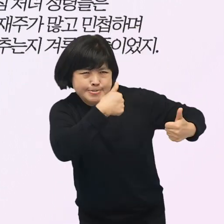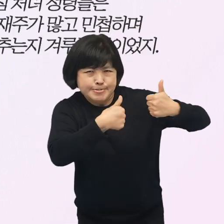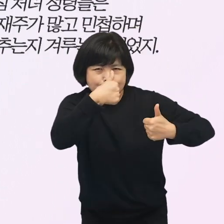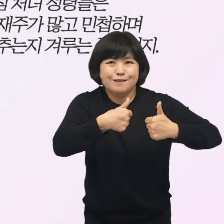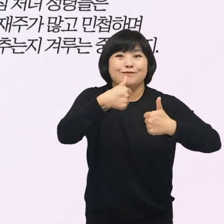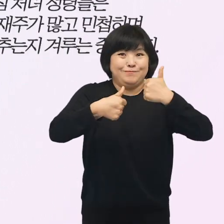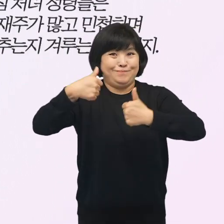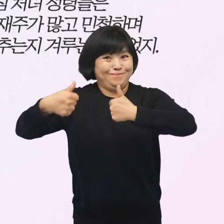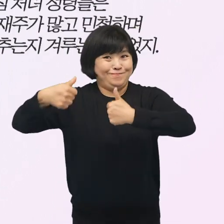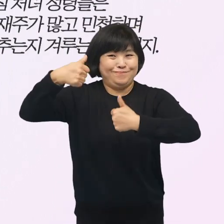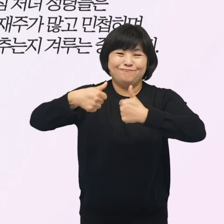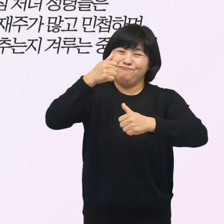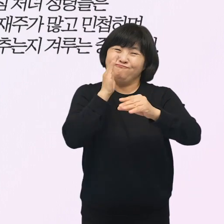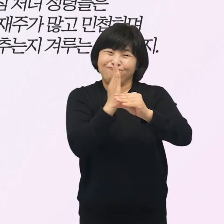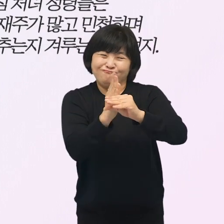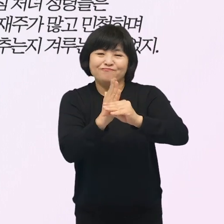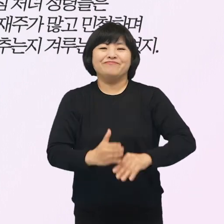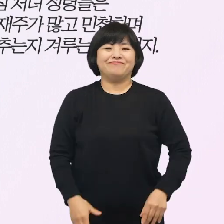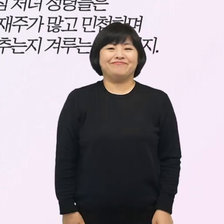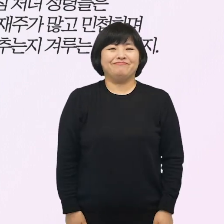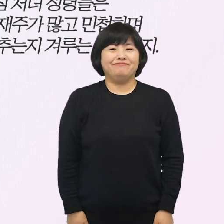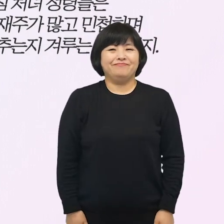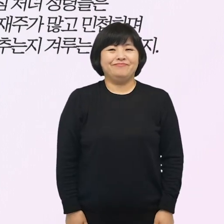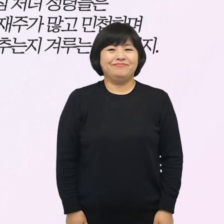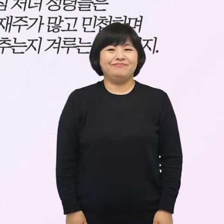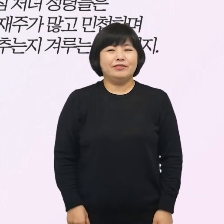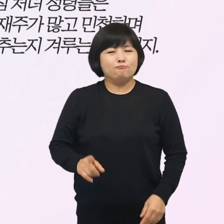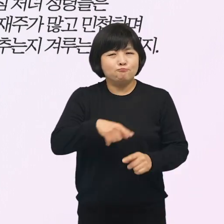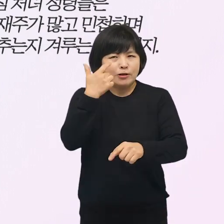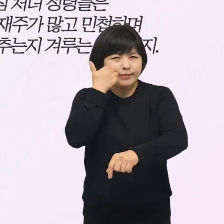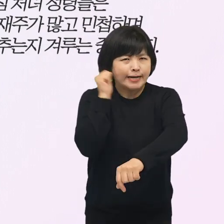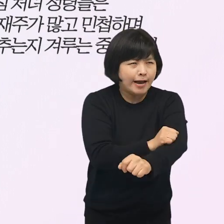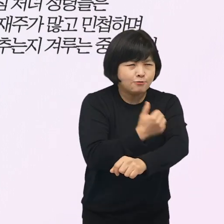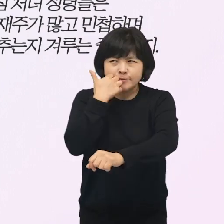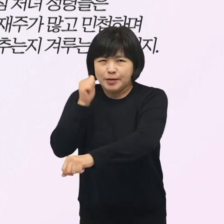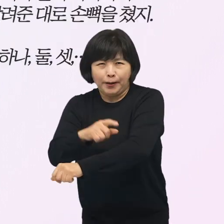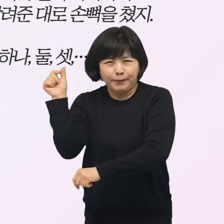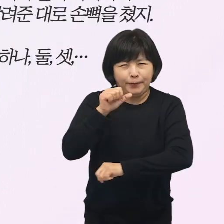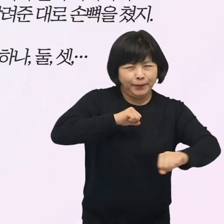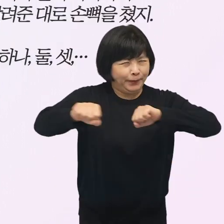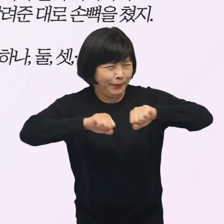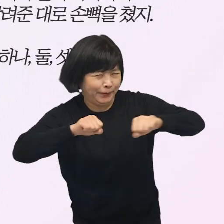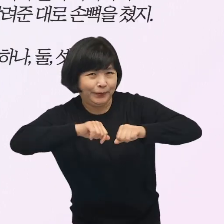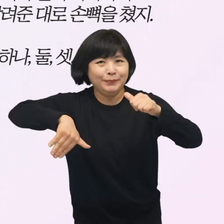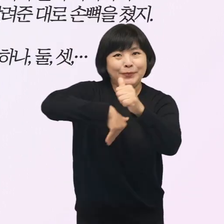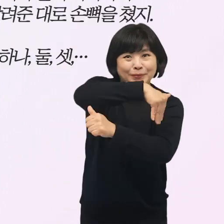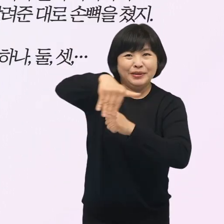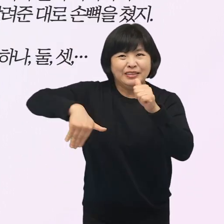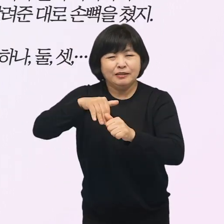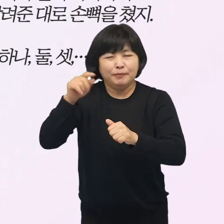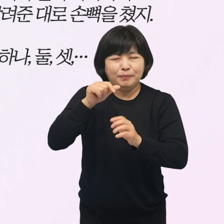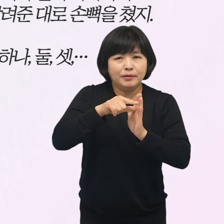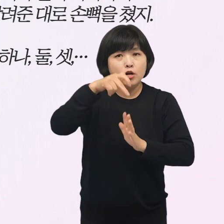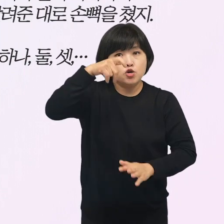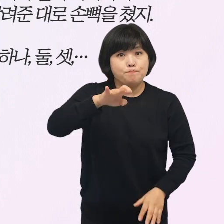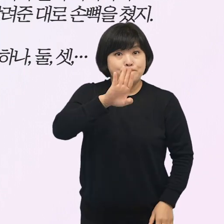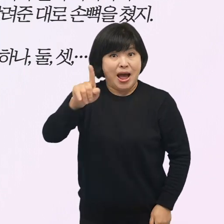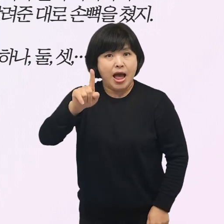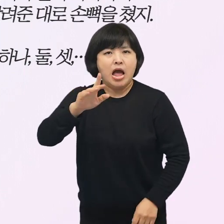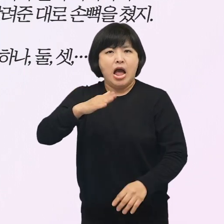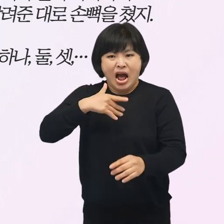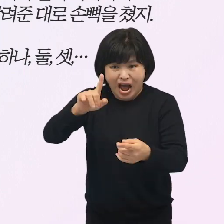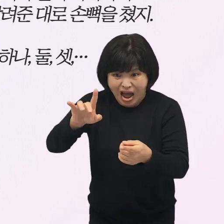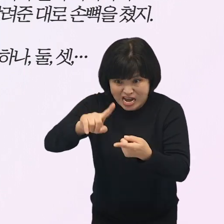더 재주가 많고 민첩하며 오래 춤을 추는지 겨루는 중이었지. 이때 카리가 슬쩍 다가가서